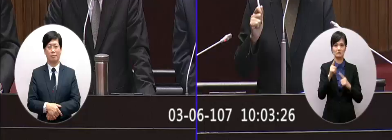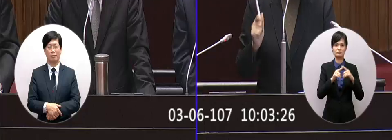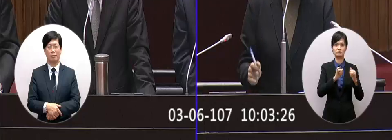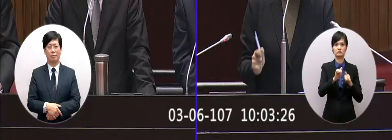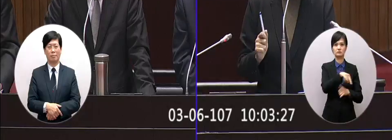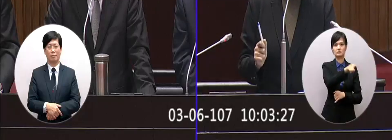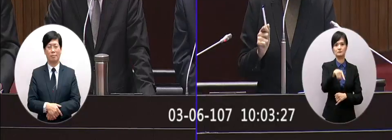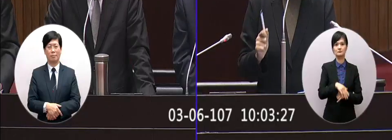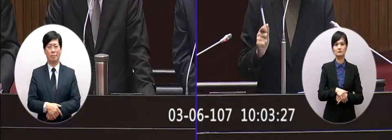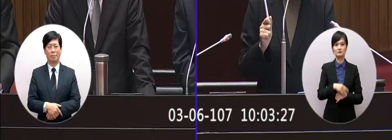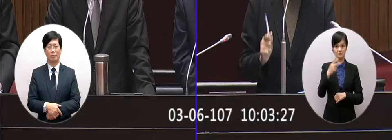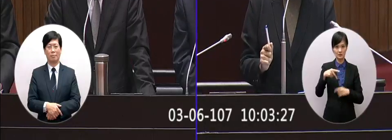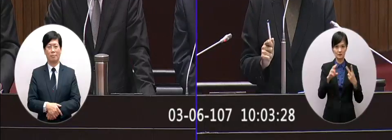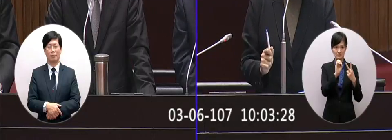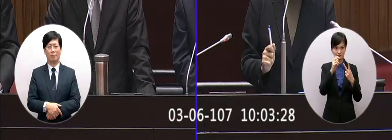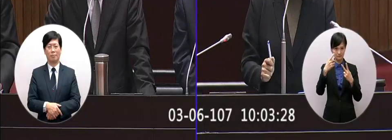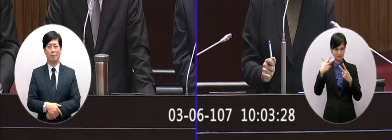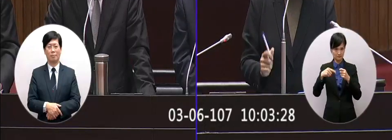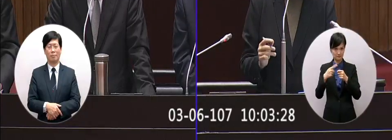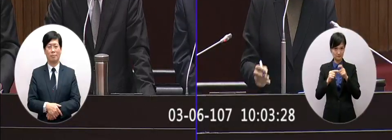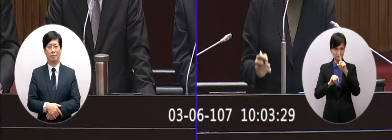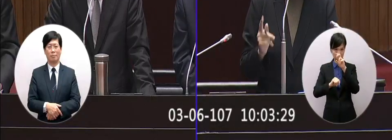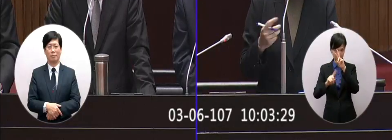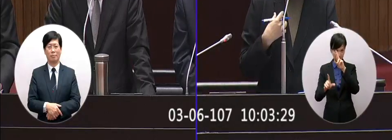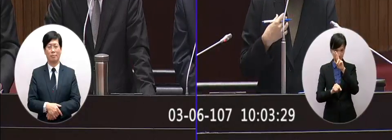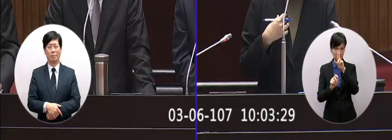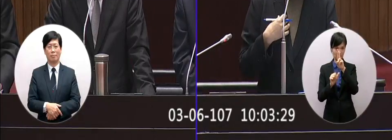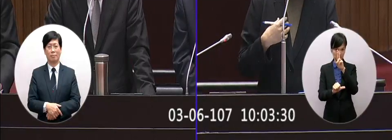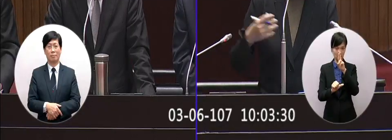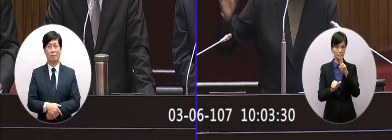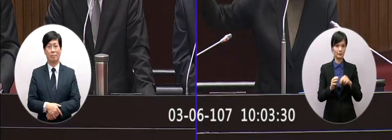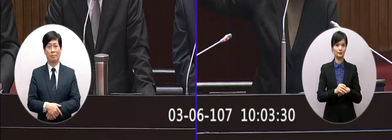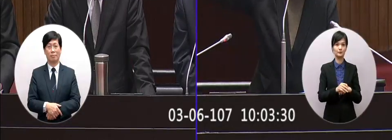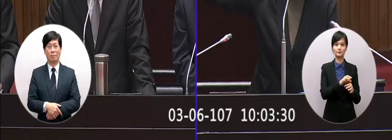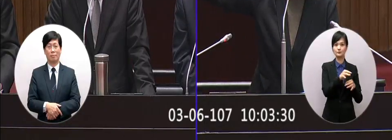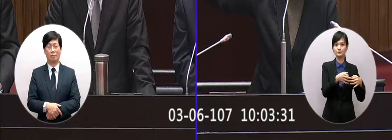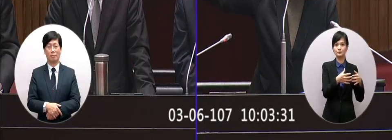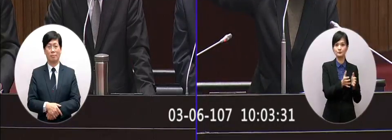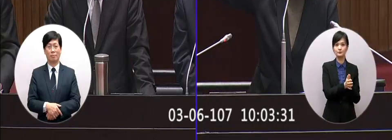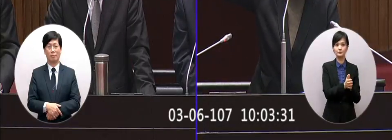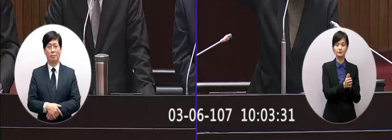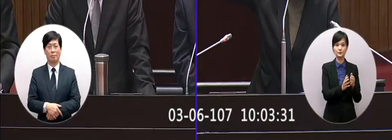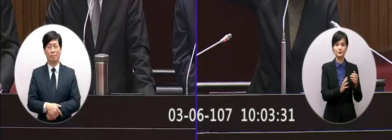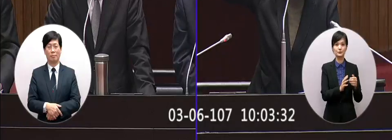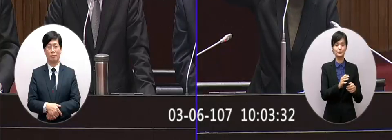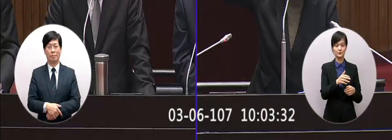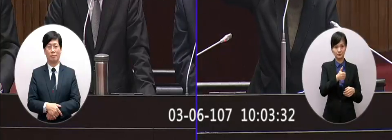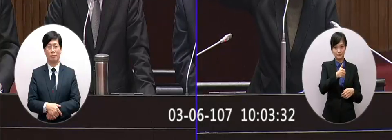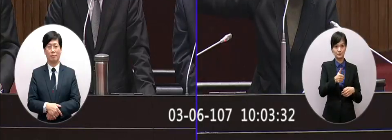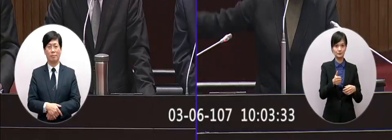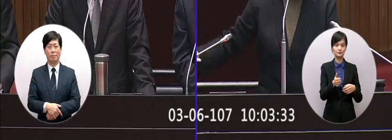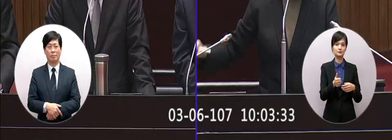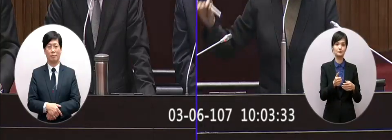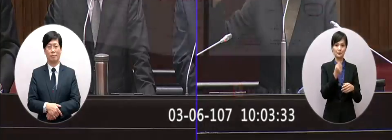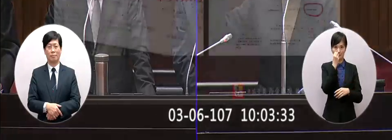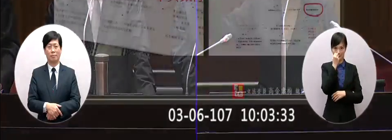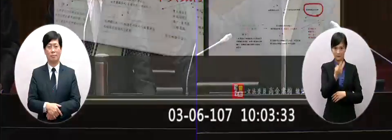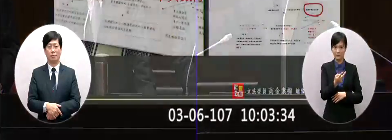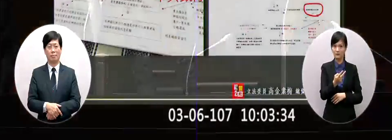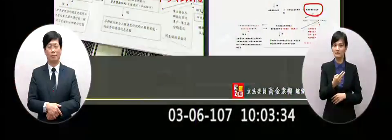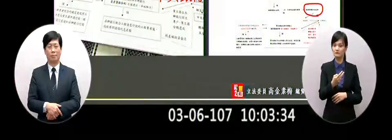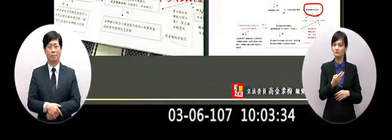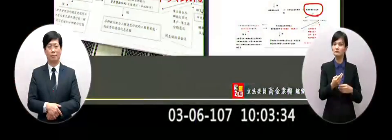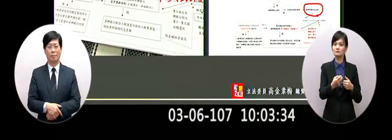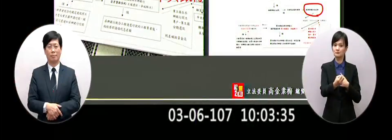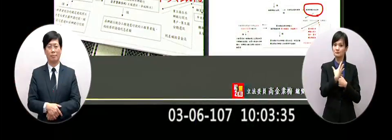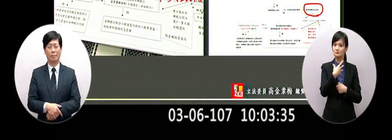2017年12月5号，经济部国贸局杨珍妮拜访本席的时候，他说了什么？我们来看一下这张图。他